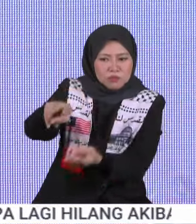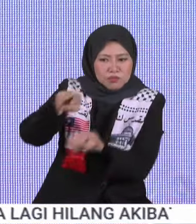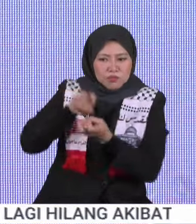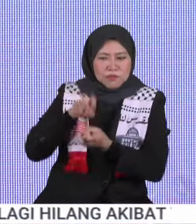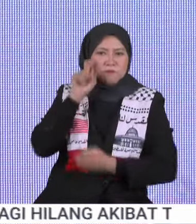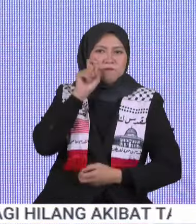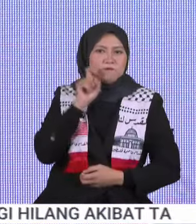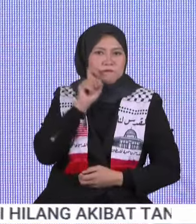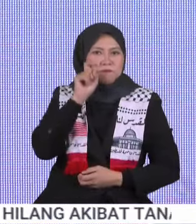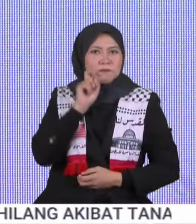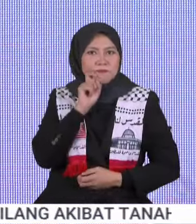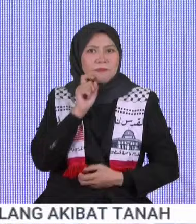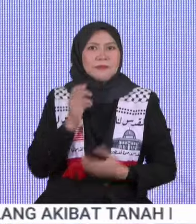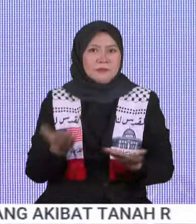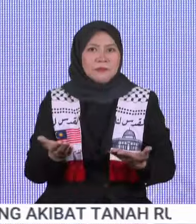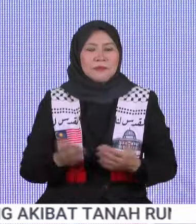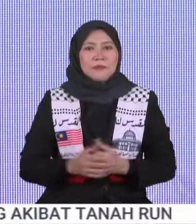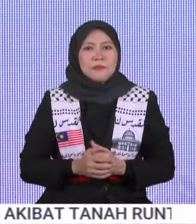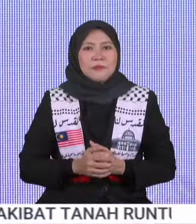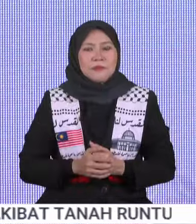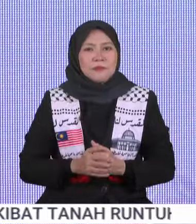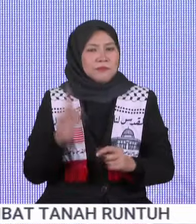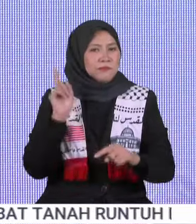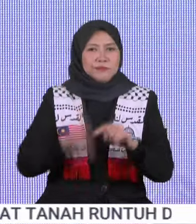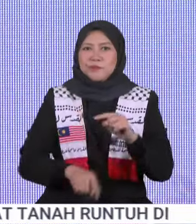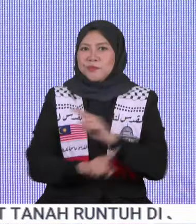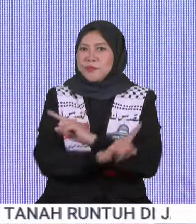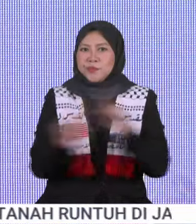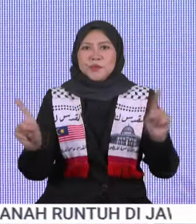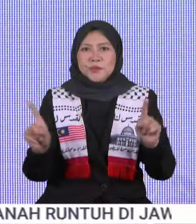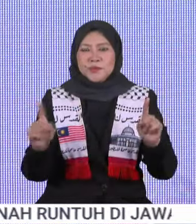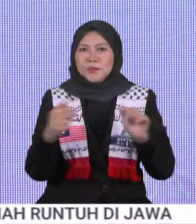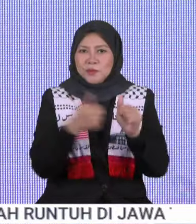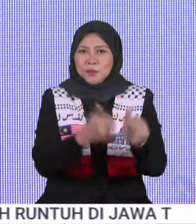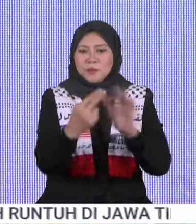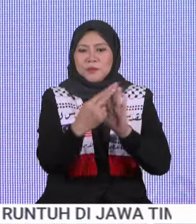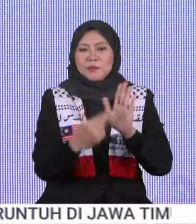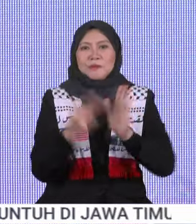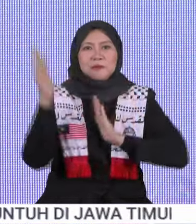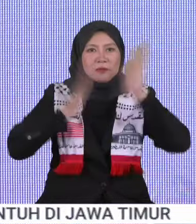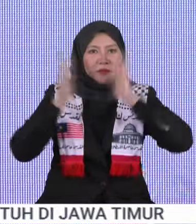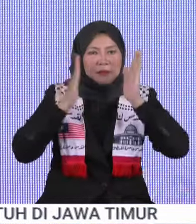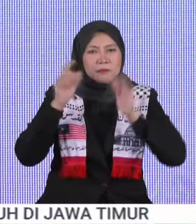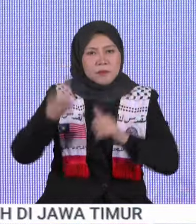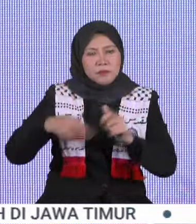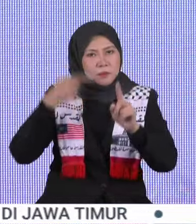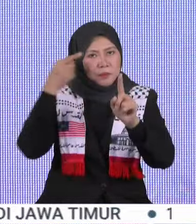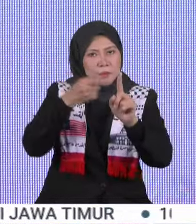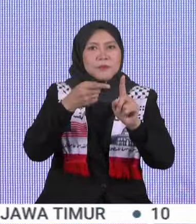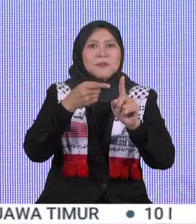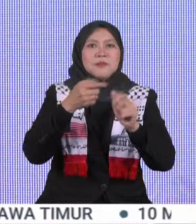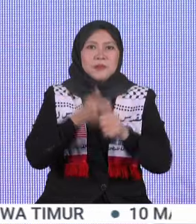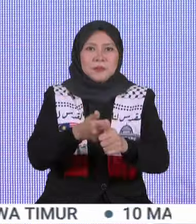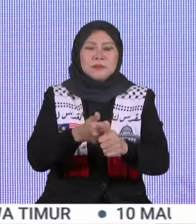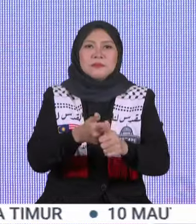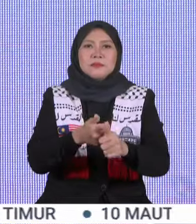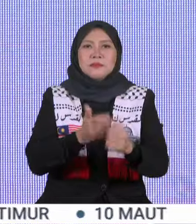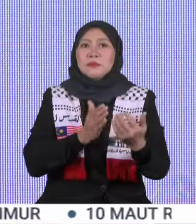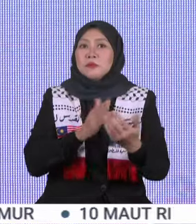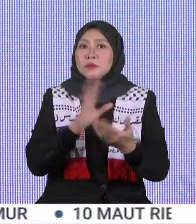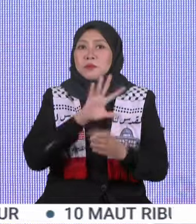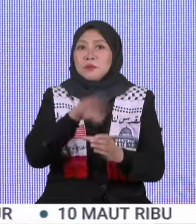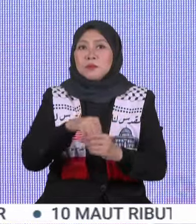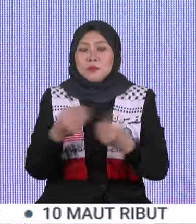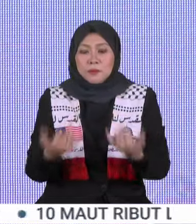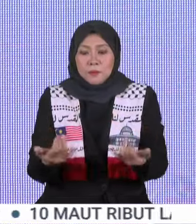juga perkara-perkara yang tidak dibenarkan berdasarkan undang-undang negara kita dipatuhi oleh platform-platform ini, termasuklah